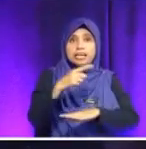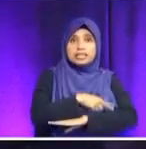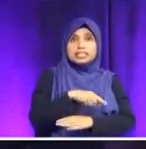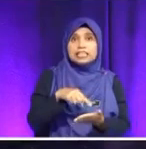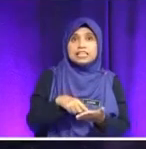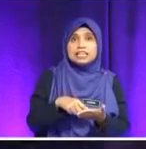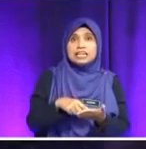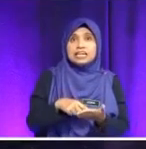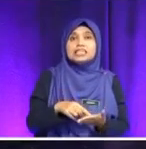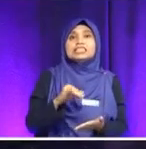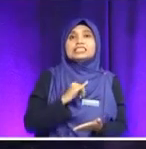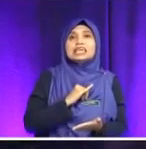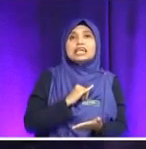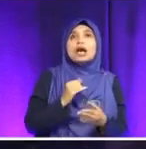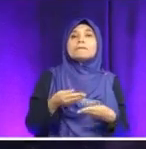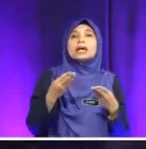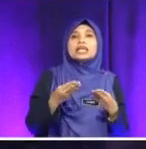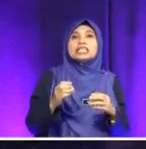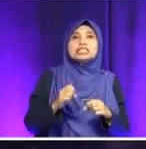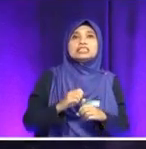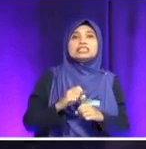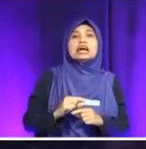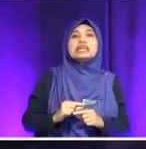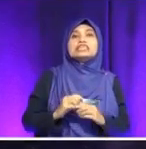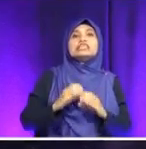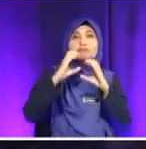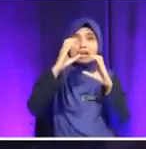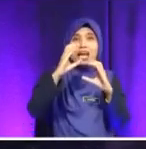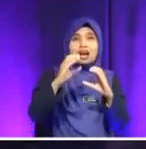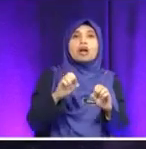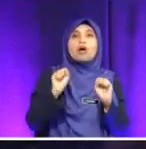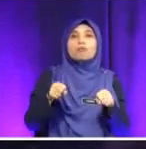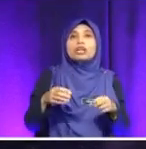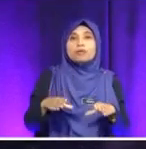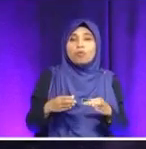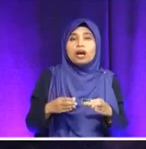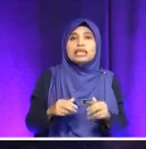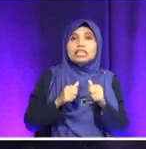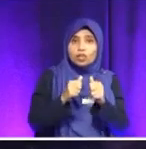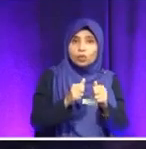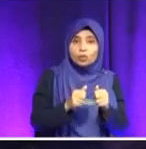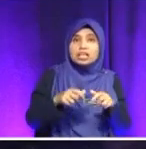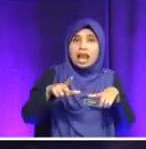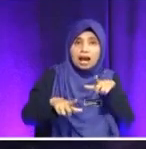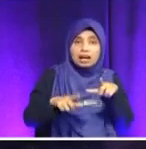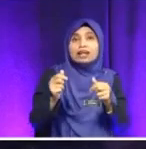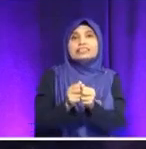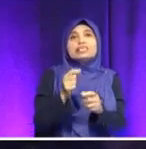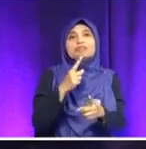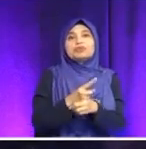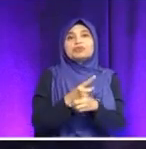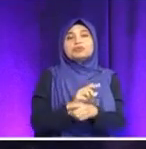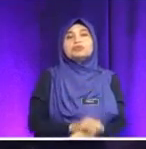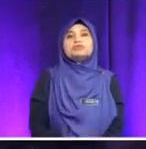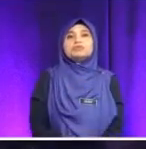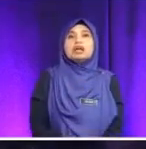bagi prestasi cemerlanglah, sebab Aiman semua boleh buat dengan betul dan boleh ikut langkah demi langkah dengan betul.